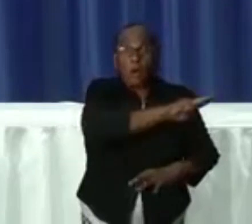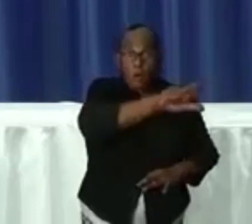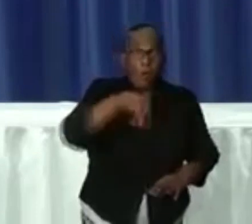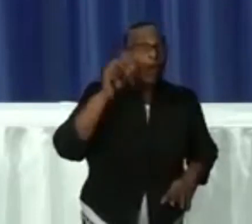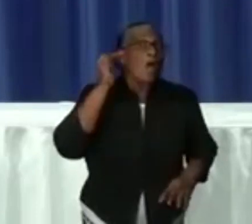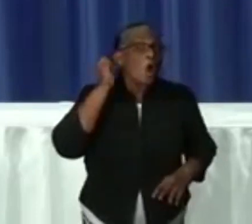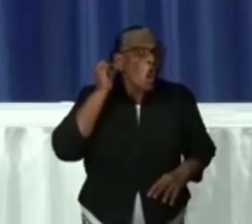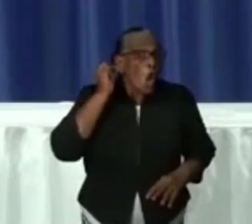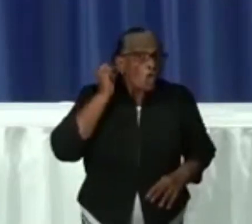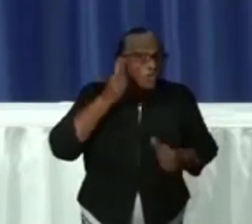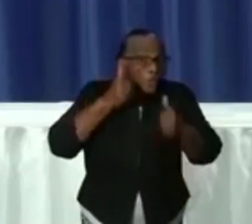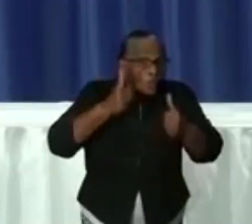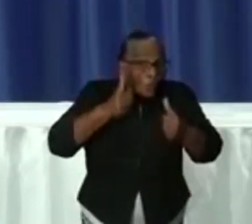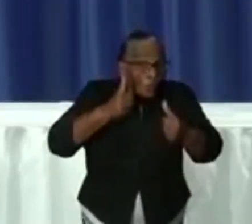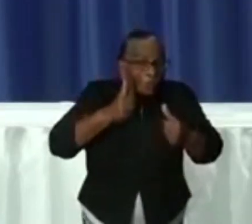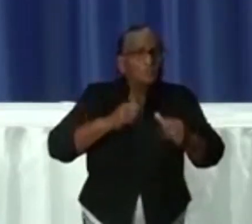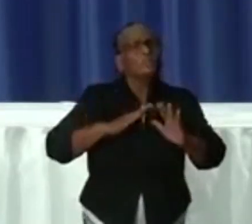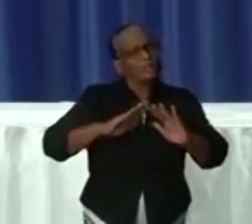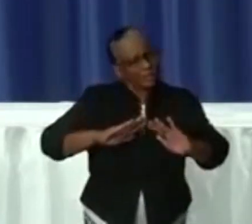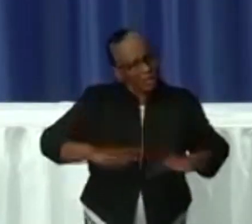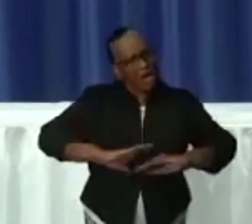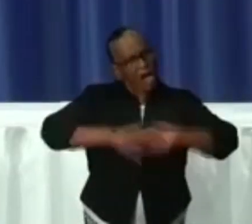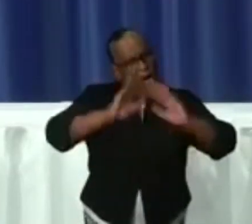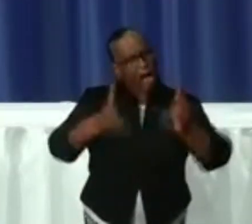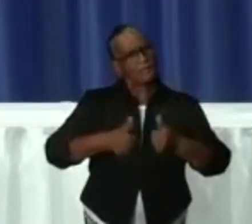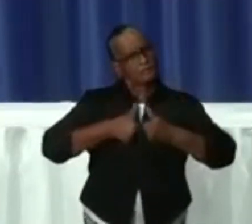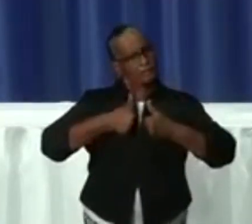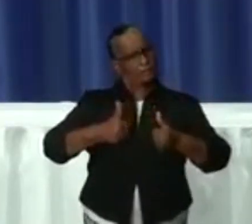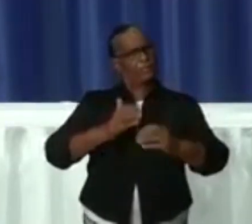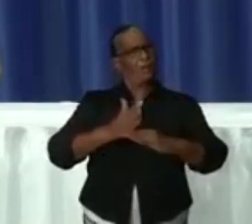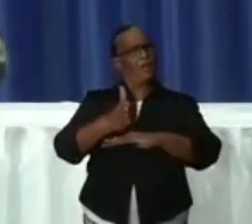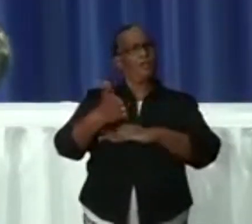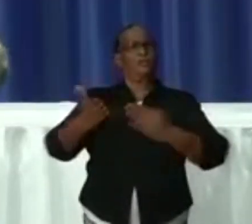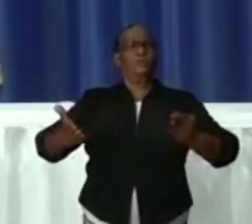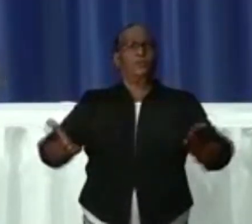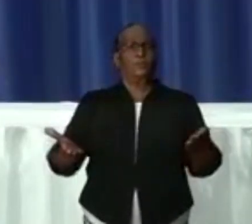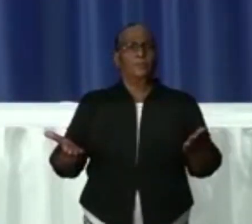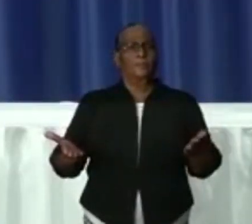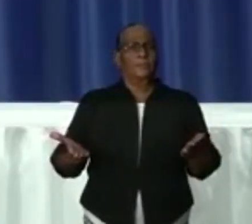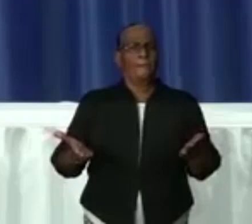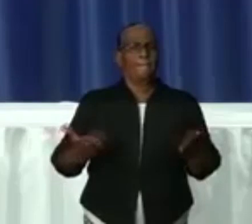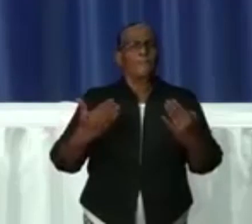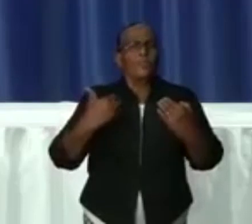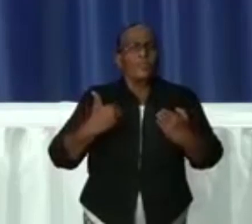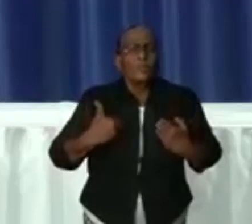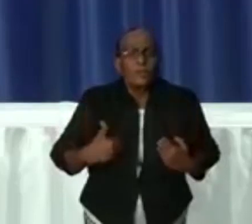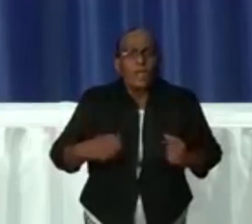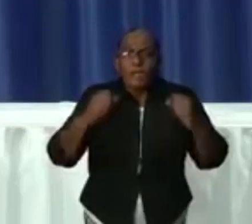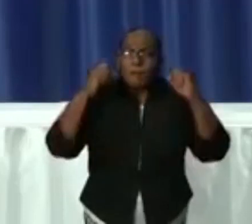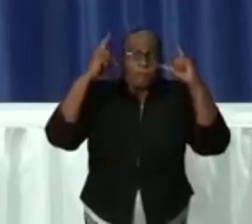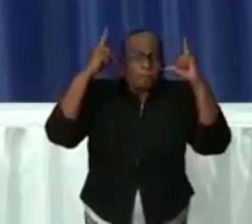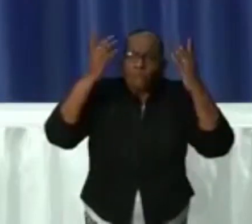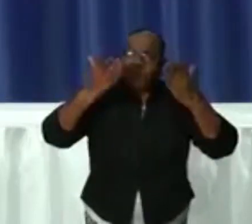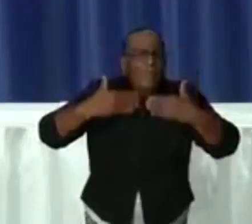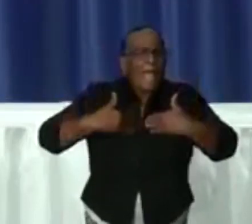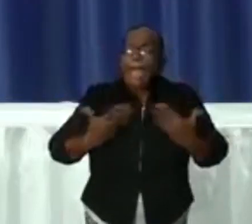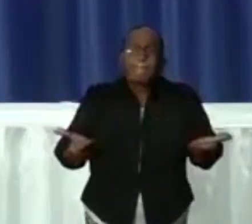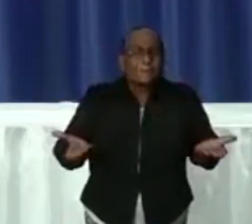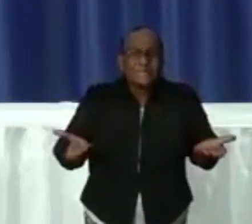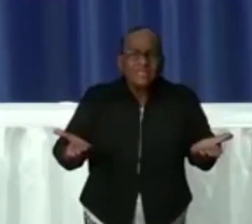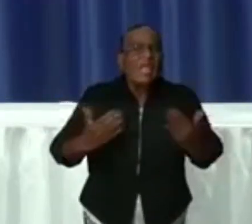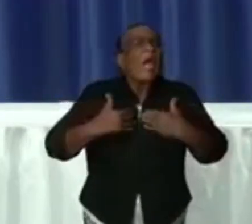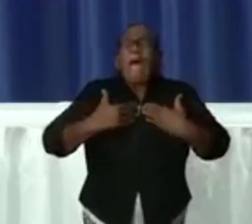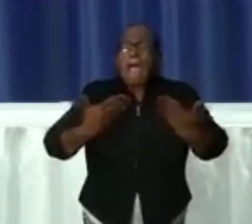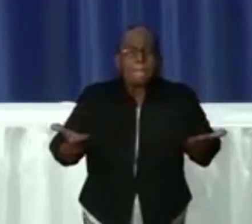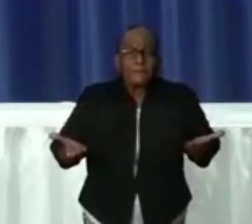Maar de bevolking vraagt erom, omdat er delen in de bevolking nog steeds die bewustzijn niet hebben. En